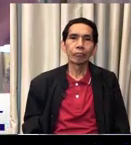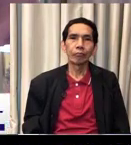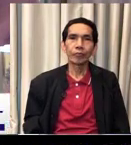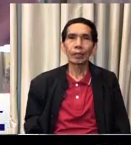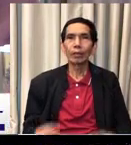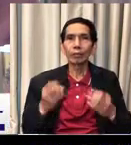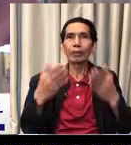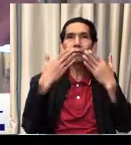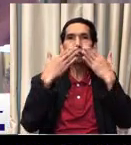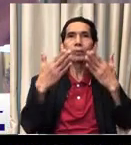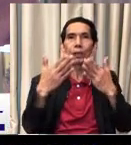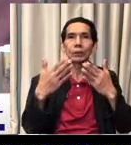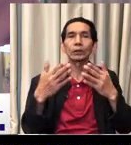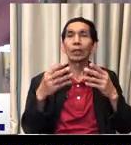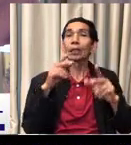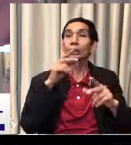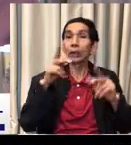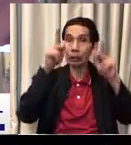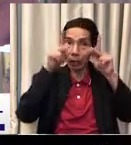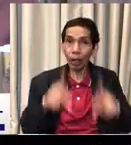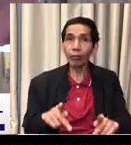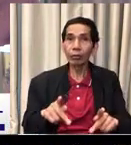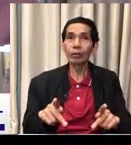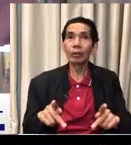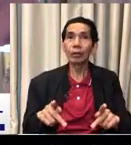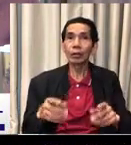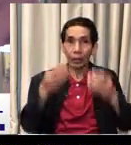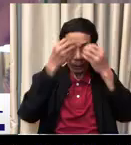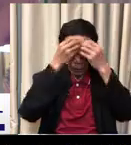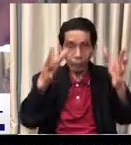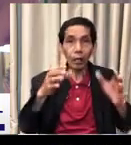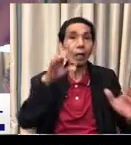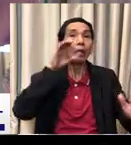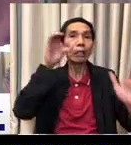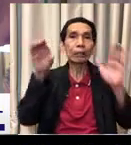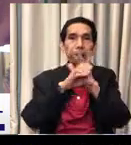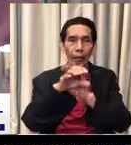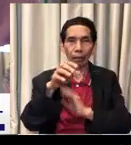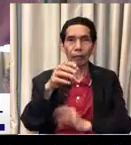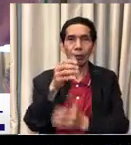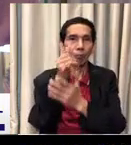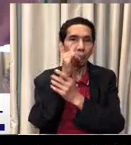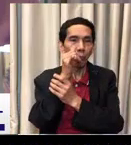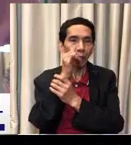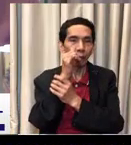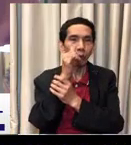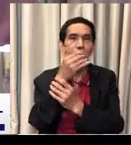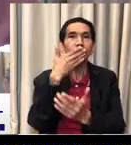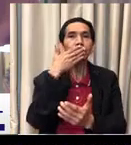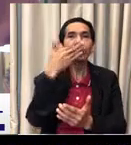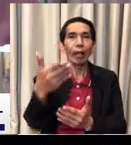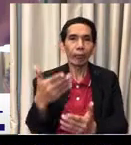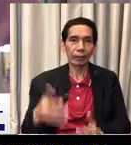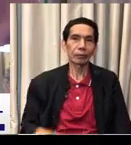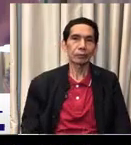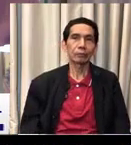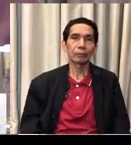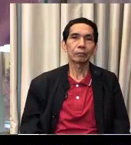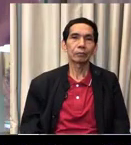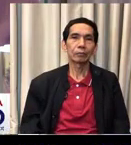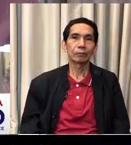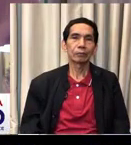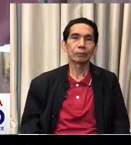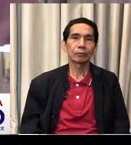Maraming salamat doon sa netizen ah, na nagbigay ng kopya sa akin. Thank you very much.